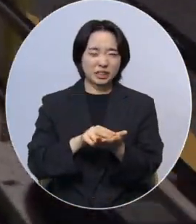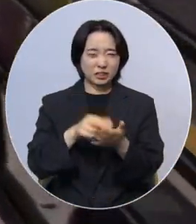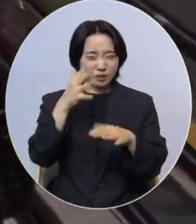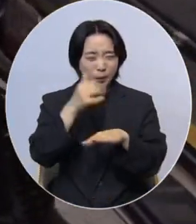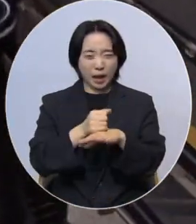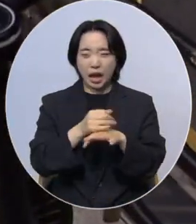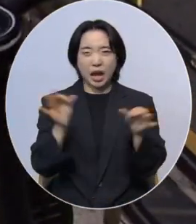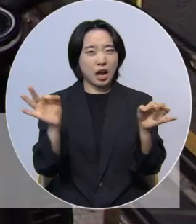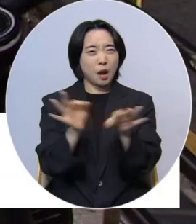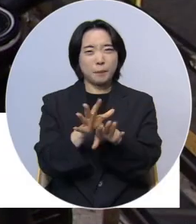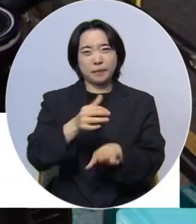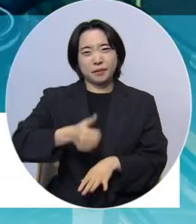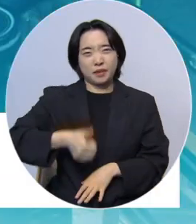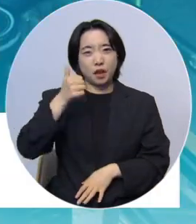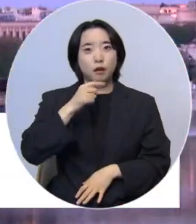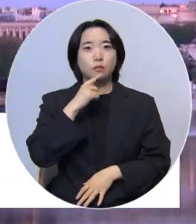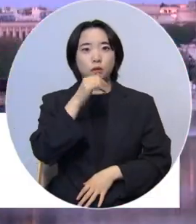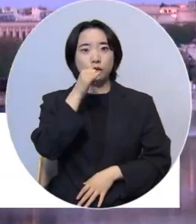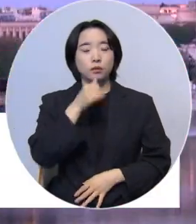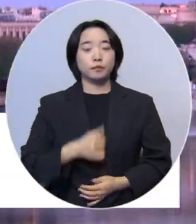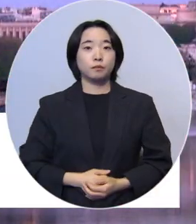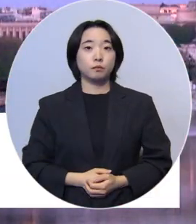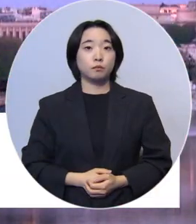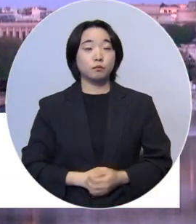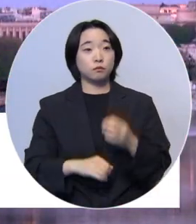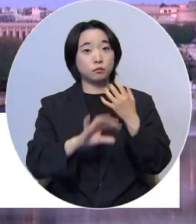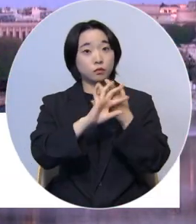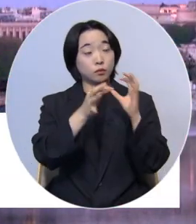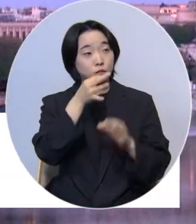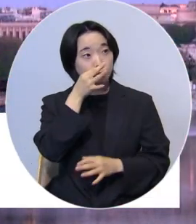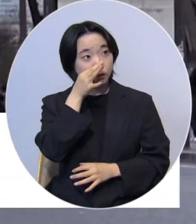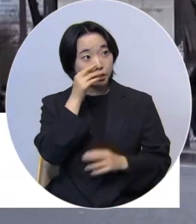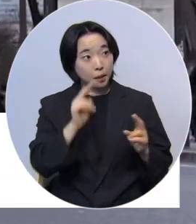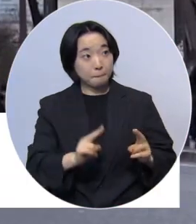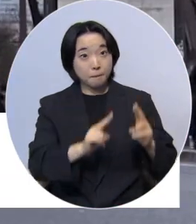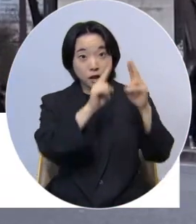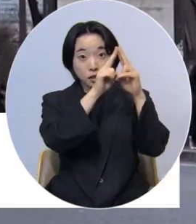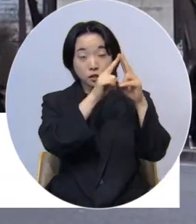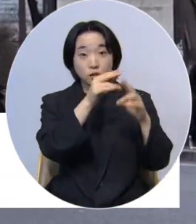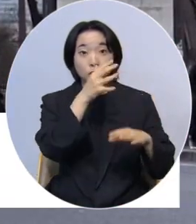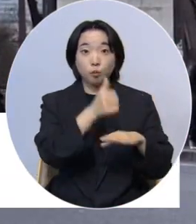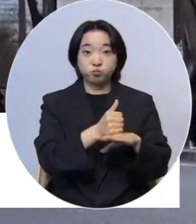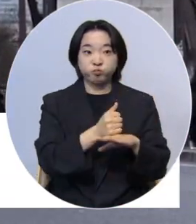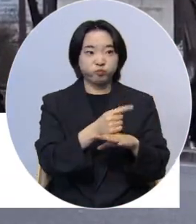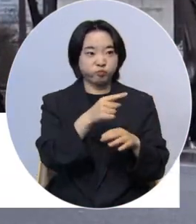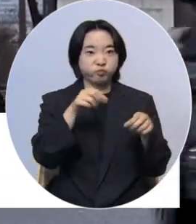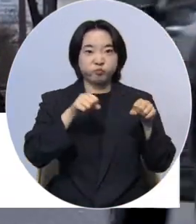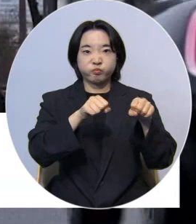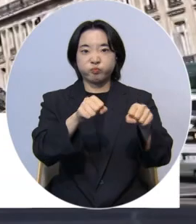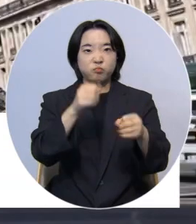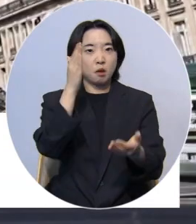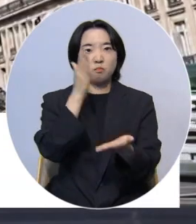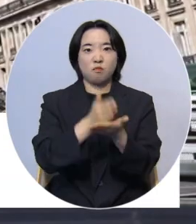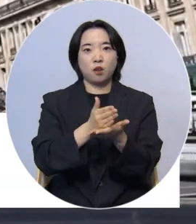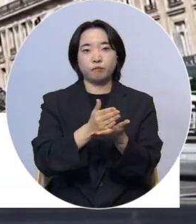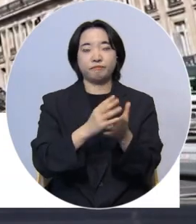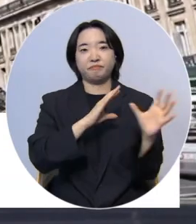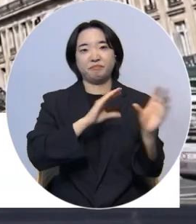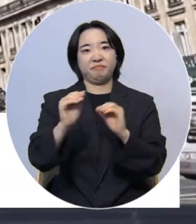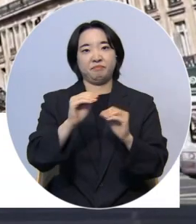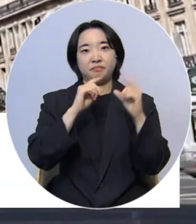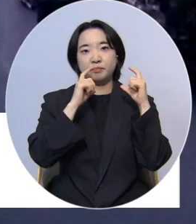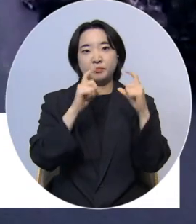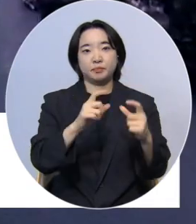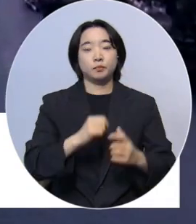퇴출하자는 이야기도 나오고 있습니다. 외국의 경우 프랑스 파리는 주민 투표를 거쳐 지난해 유럽에서 처음으로 대여 서비스를 전면